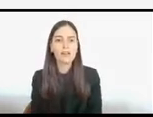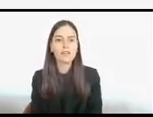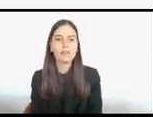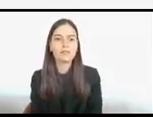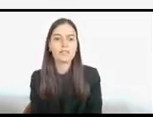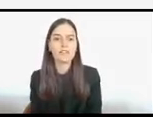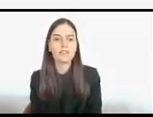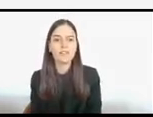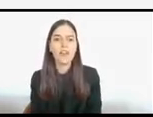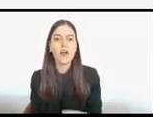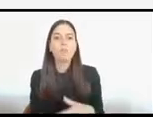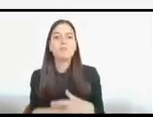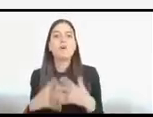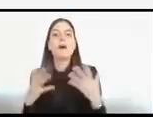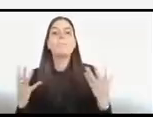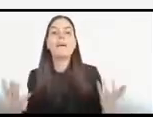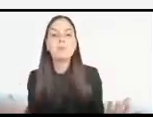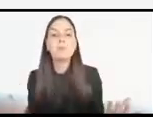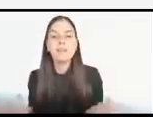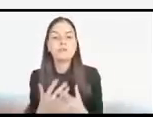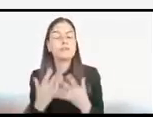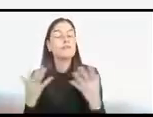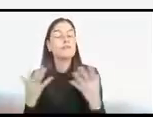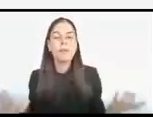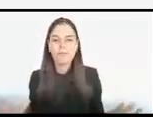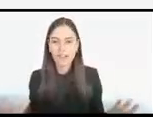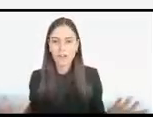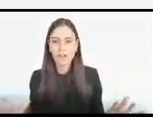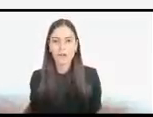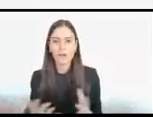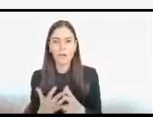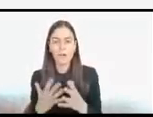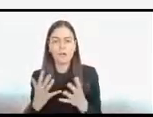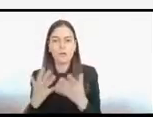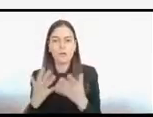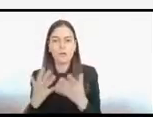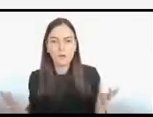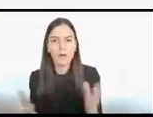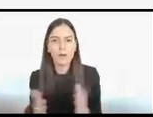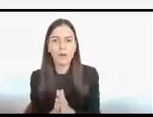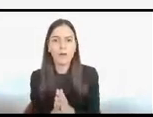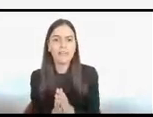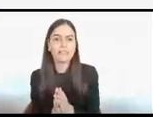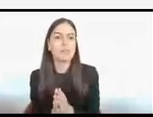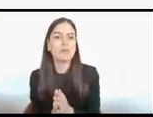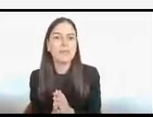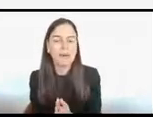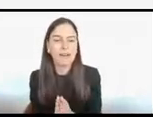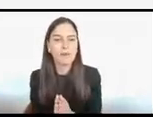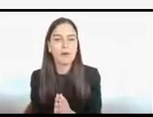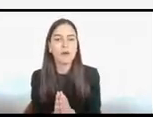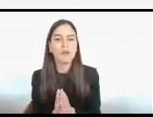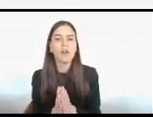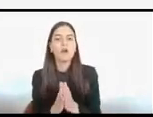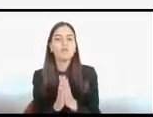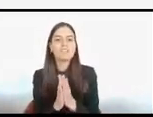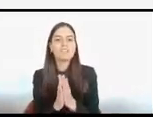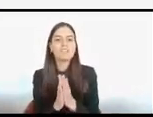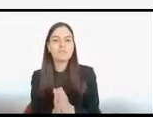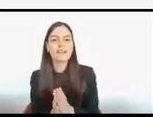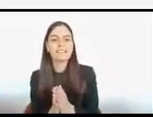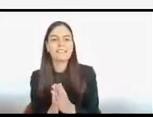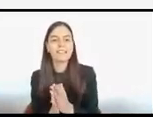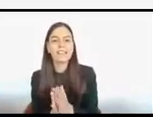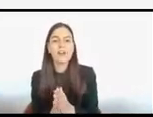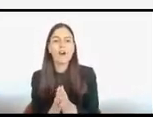à l'écran que vous avez pour un même bien d'une même valeur, on va prendre un exemple, un appartement, vous